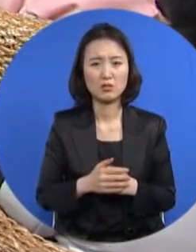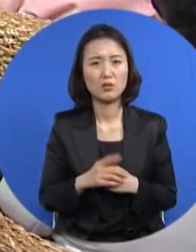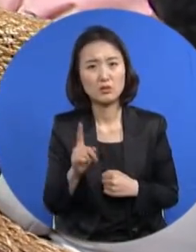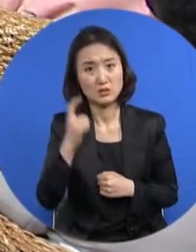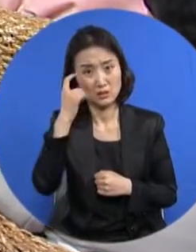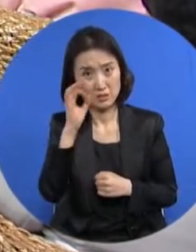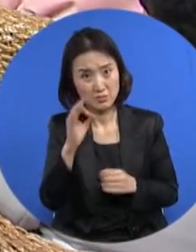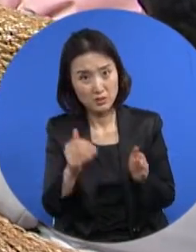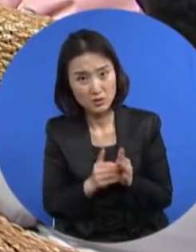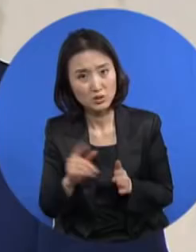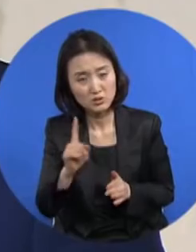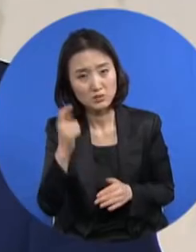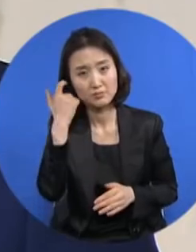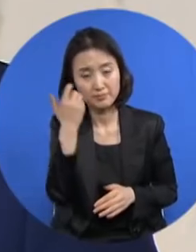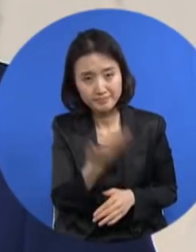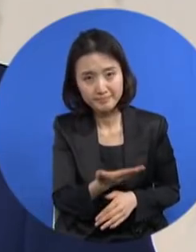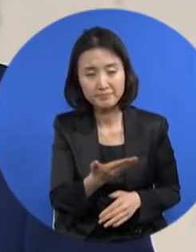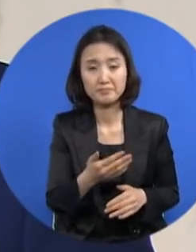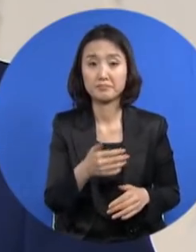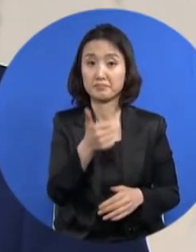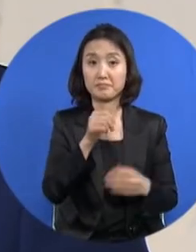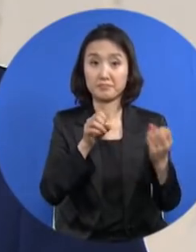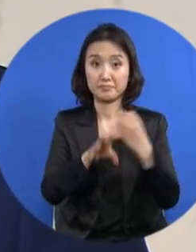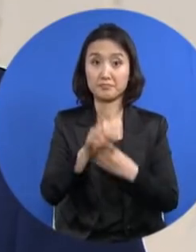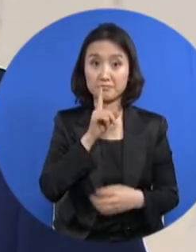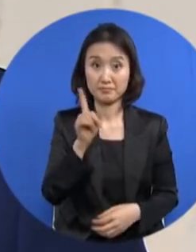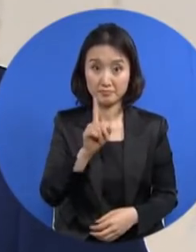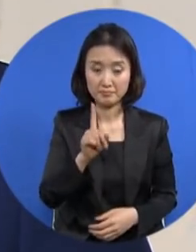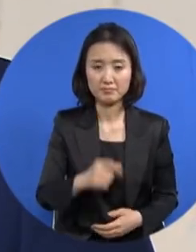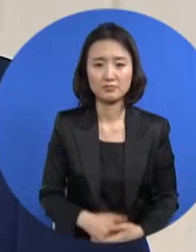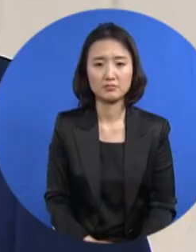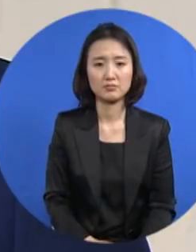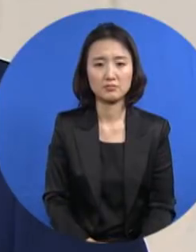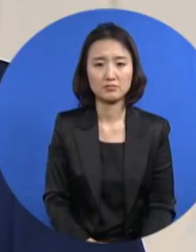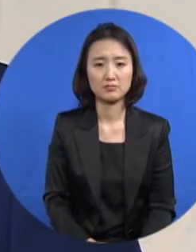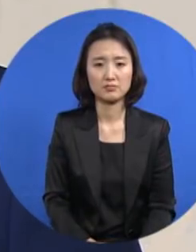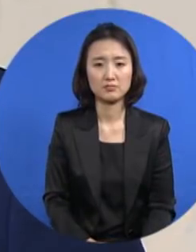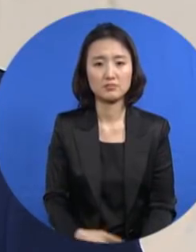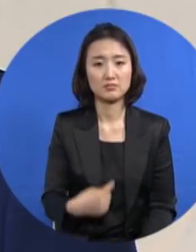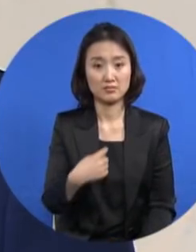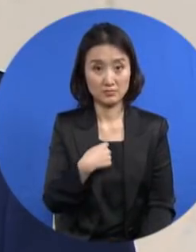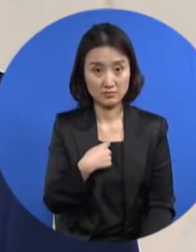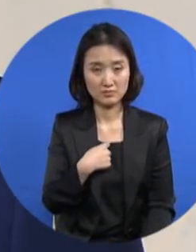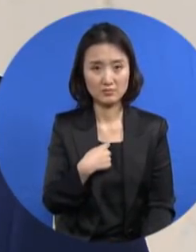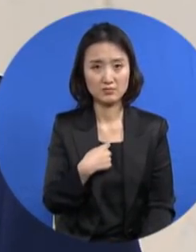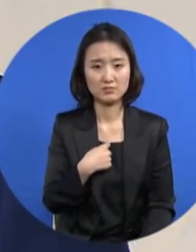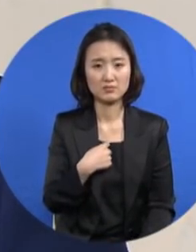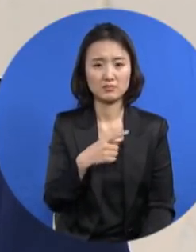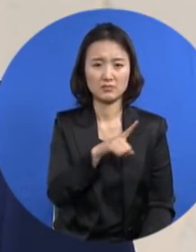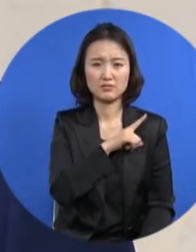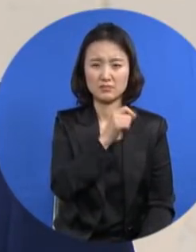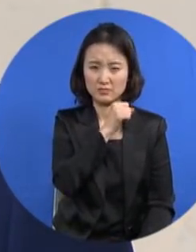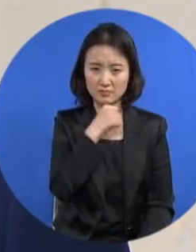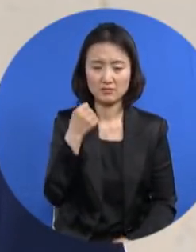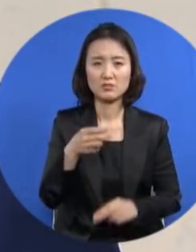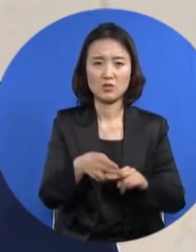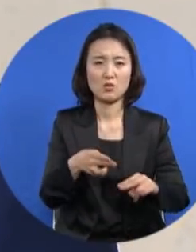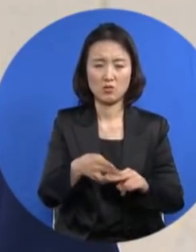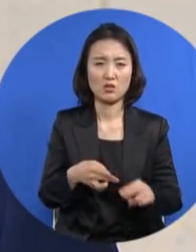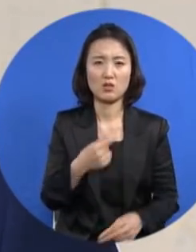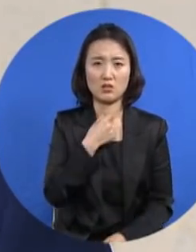보셨냐고 그랬더니 이분이 하시는 말이 생각을 해봤는데 나는 이 세상에서 가장 맛있는 요리를 하고